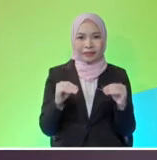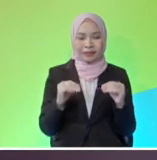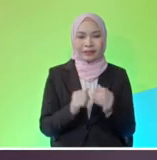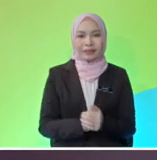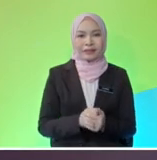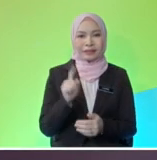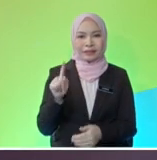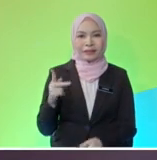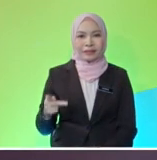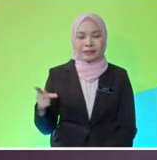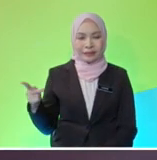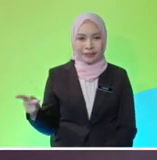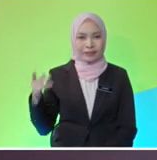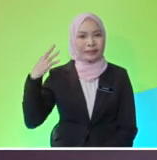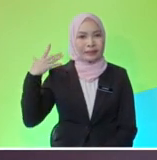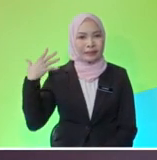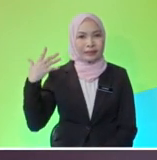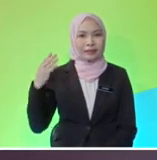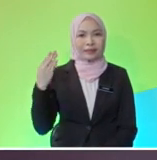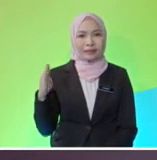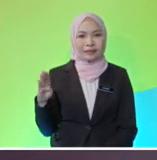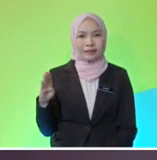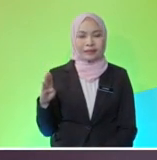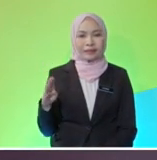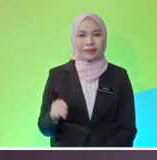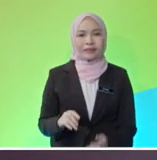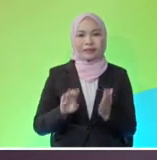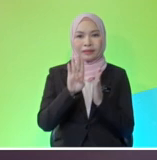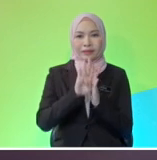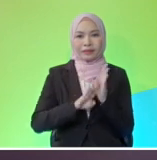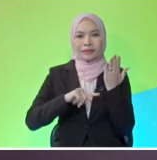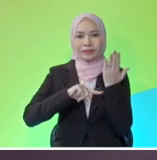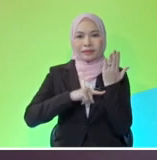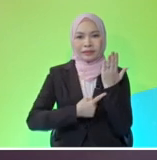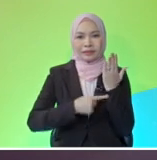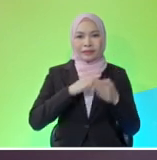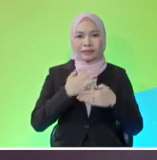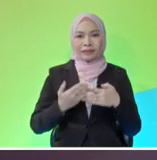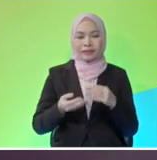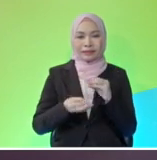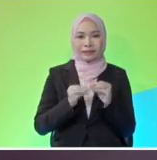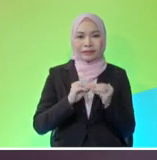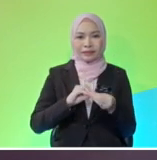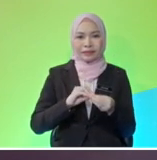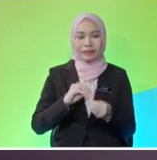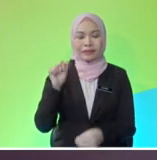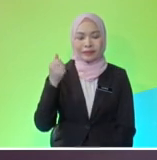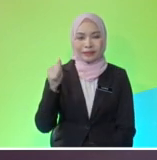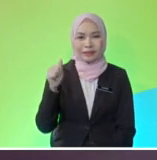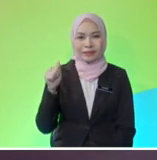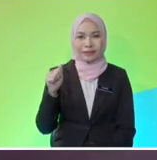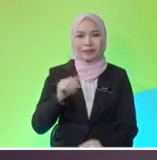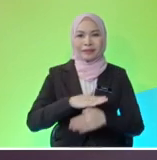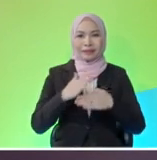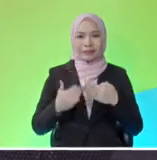belas-belas ni dia bermula selepas nombor 10. Selepas nombor 10, nombor-nombornya akan